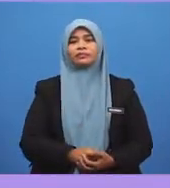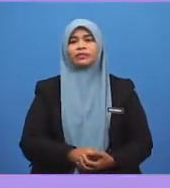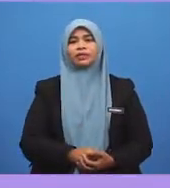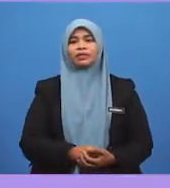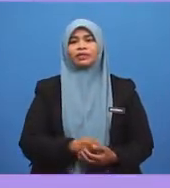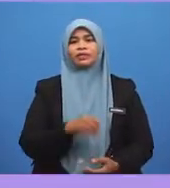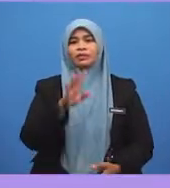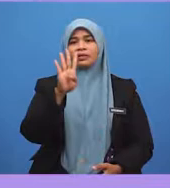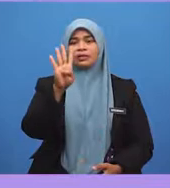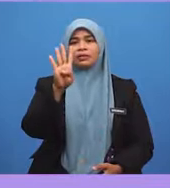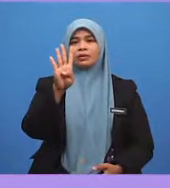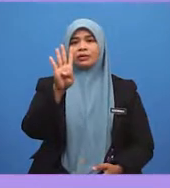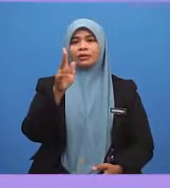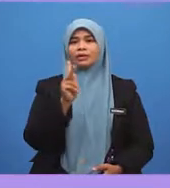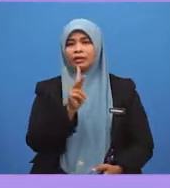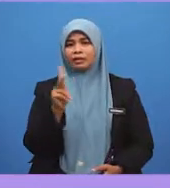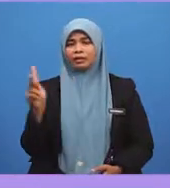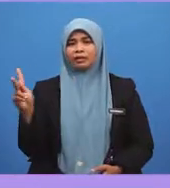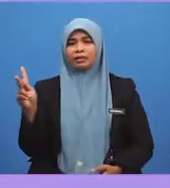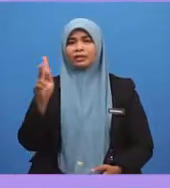Kata arah yang keempat, kanan.